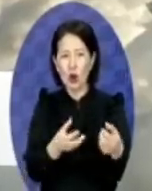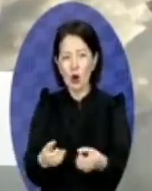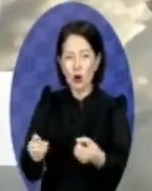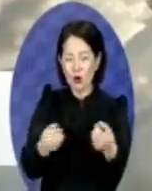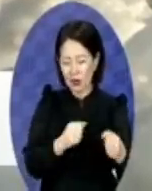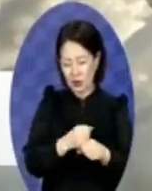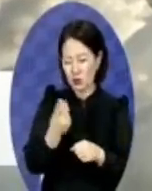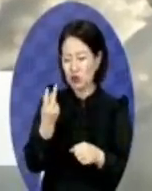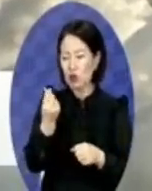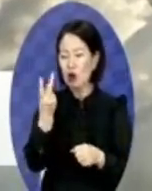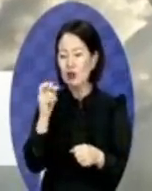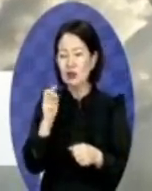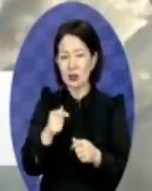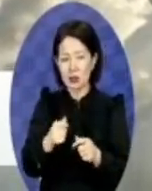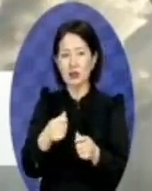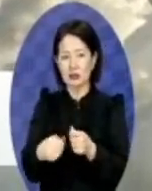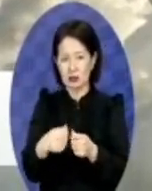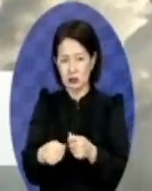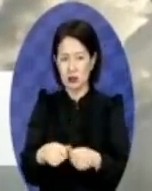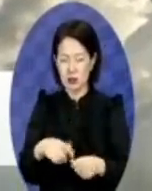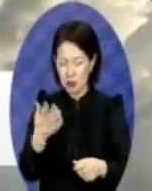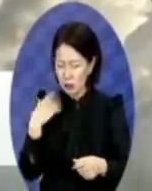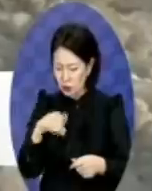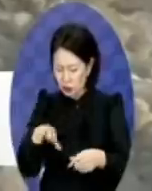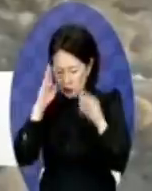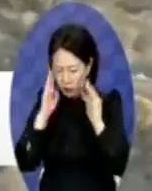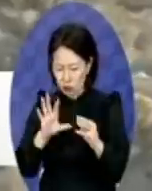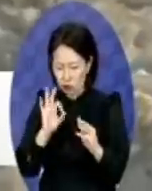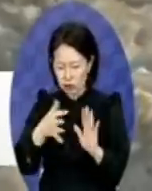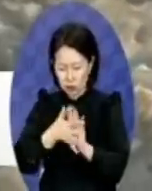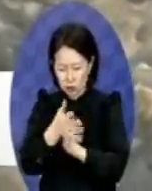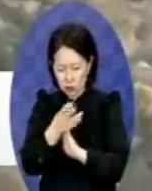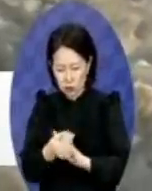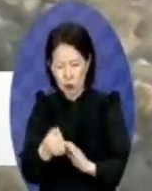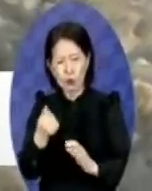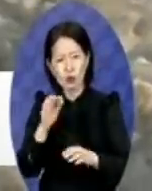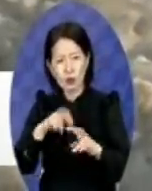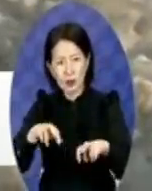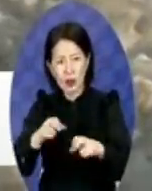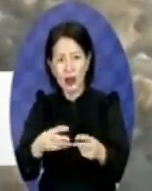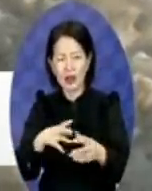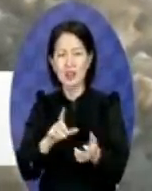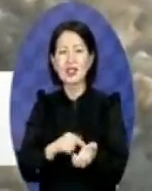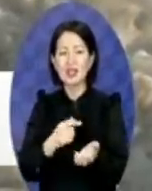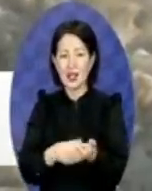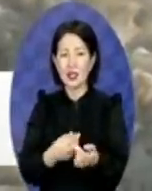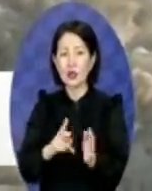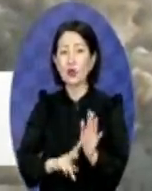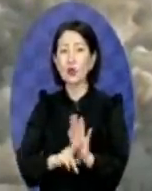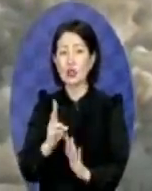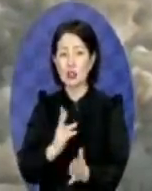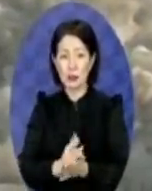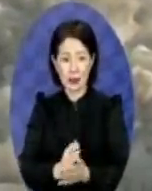тиймээс энэ асуудлыг шийдэх зөв шийдэл төсөв хөрөнгөний судалгааг гаргах шаардлага үүсчээ.